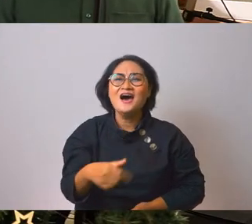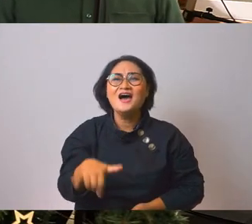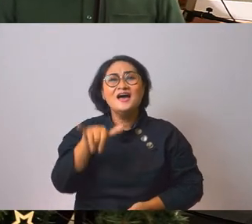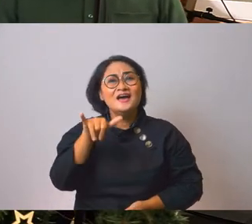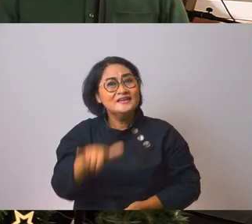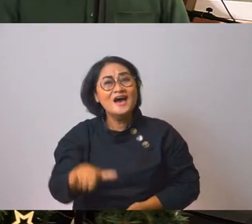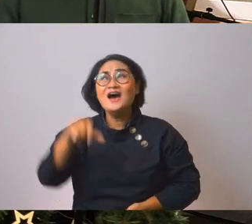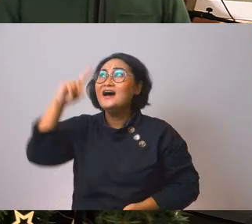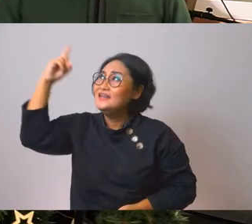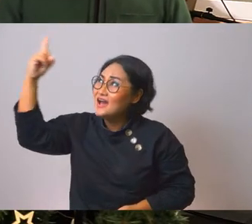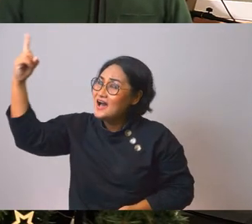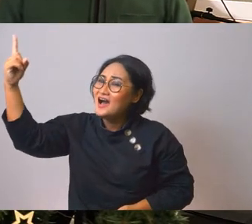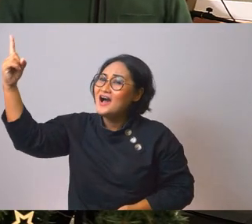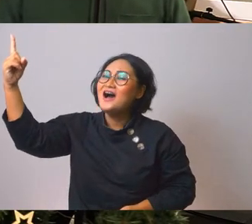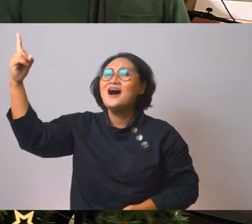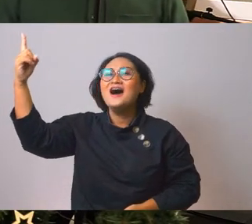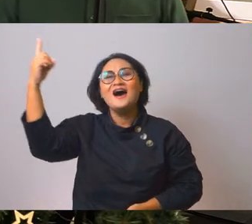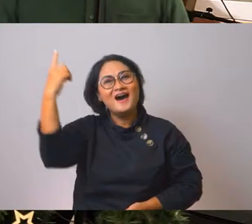datang, ya dia